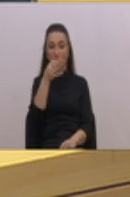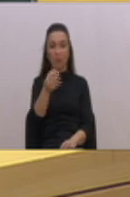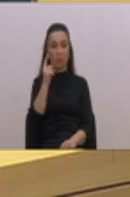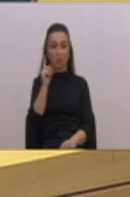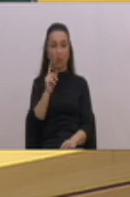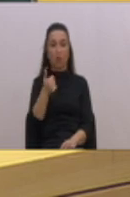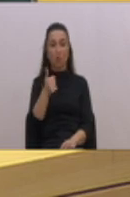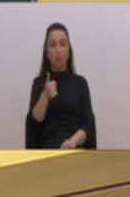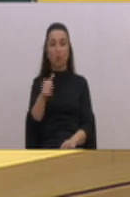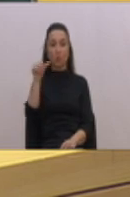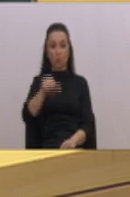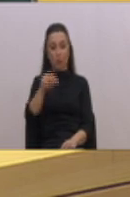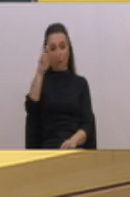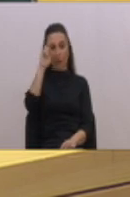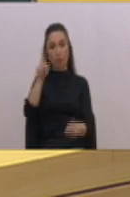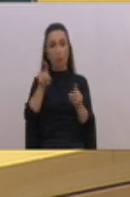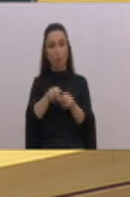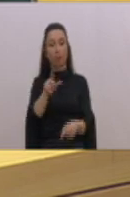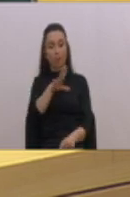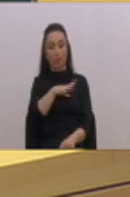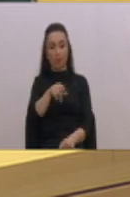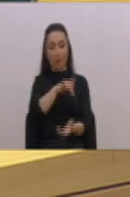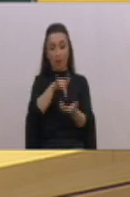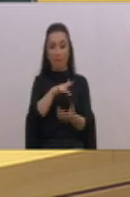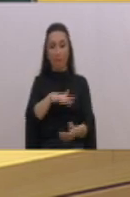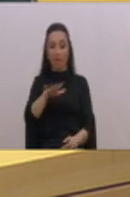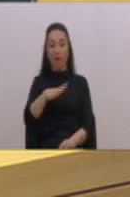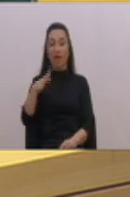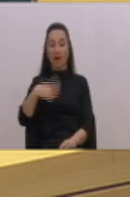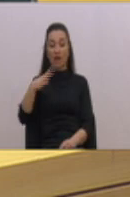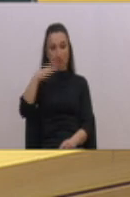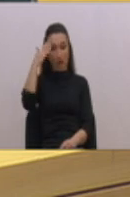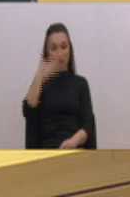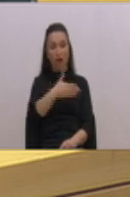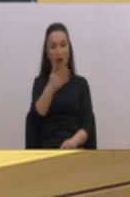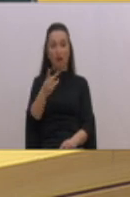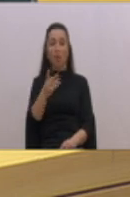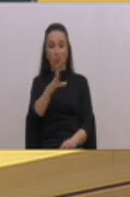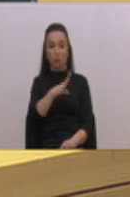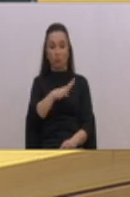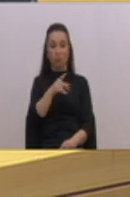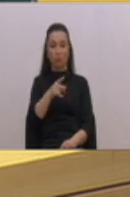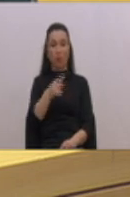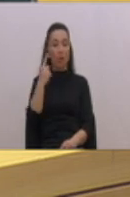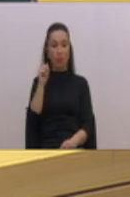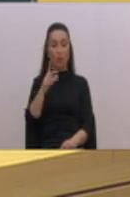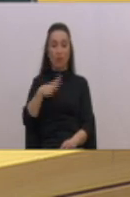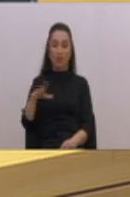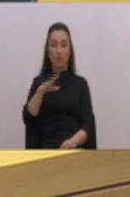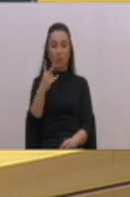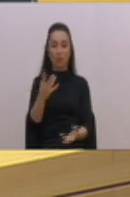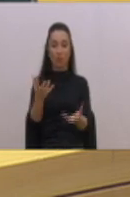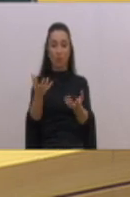რომ როგორი ცუდი ხელისუფლებაც არ უნდა ყავდეს ამ ქვეყანას, ქართველი ხალხი იმსახურებს, რომ საქართველო